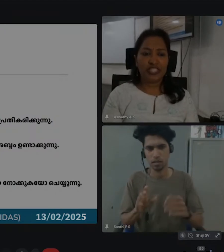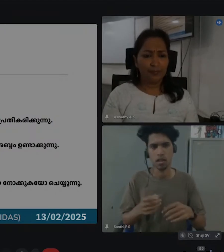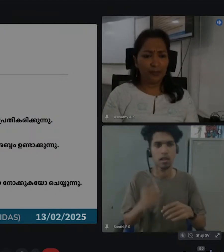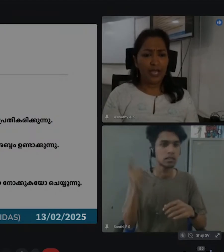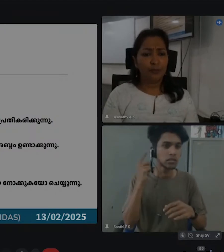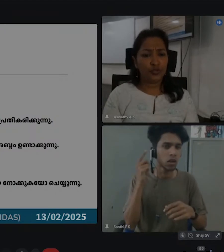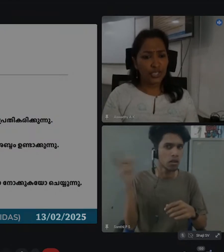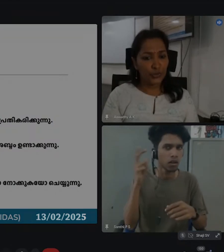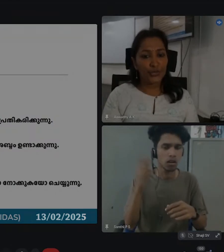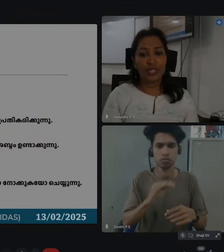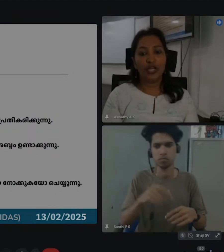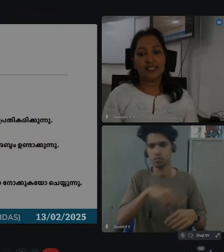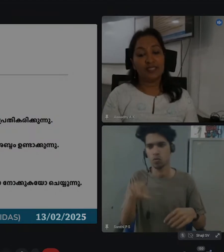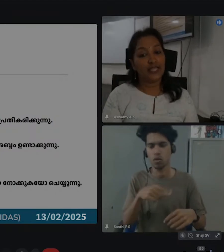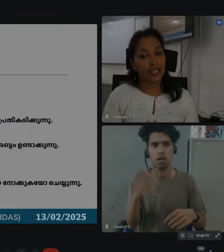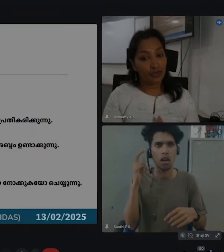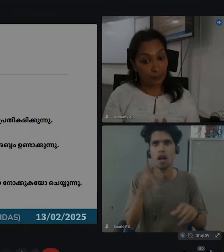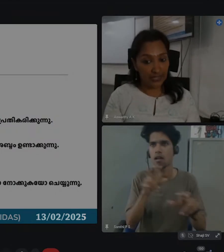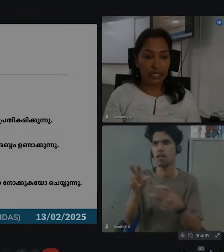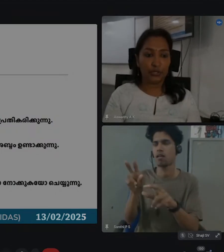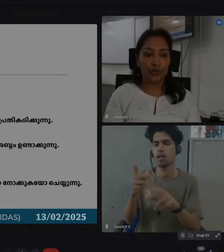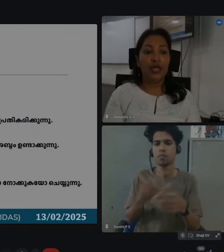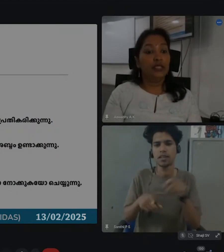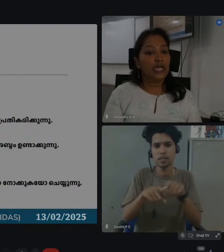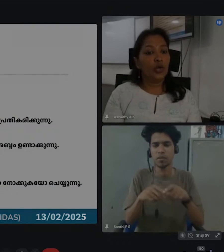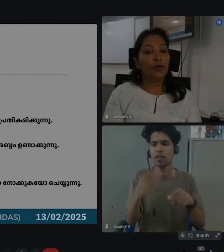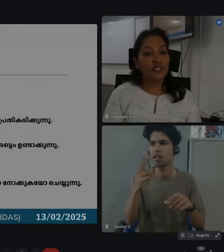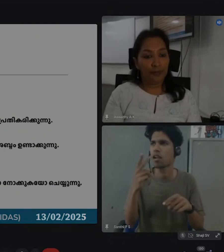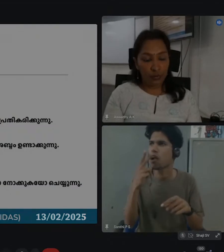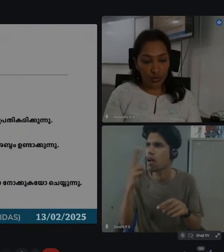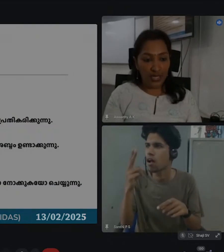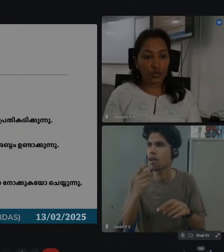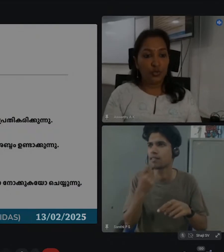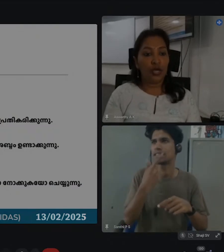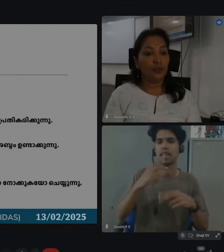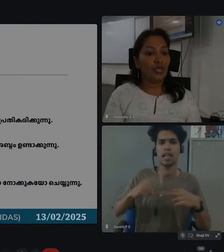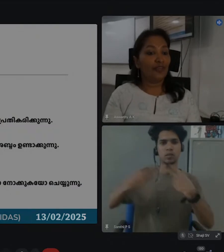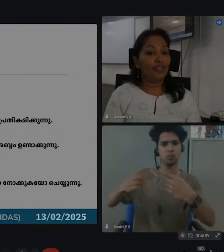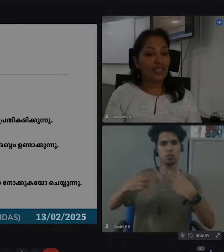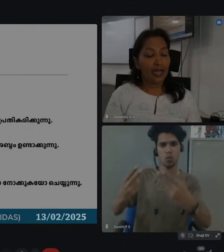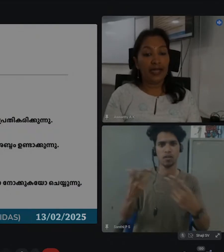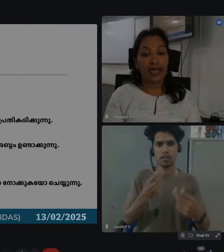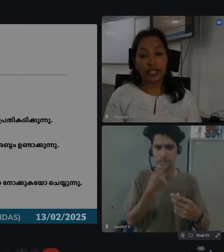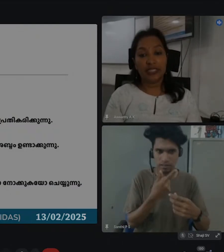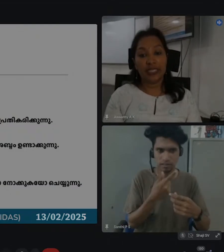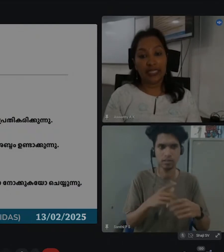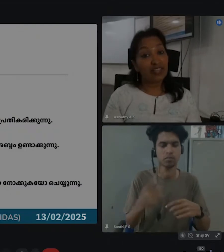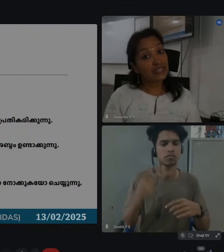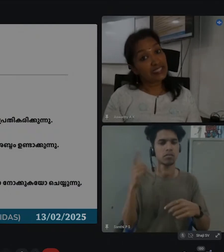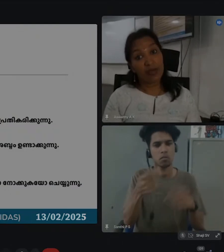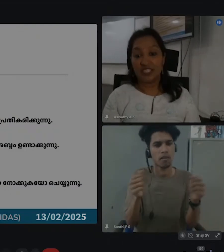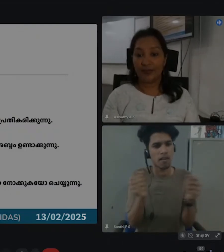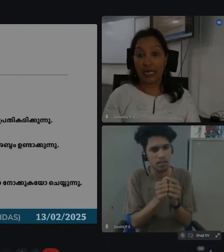തുടങ്ങുന്നു. നിശബ്ദമായോ പുഞ്ചിരിയോടെയോ നിങ്ങളുടെ സംസാരത്തിന് അവർ പ്രതികരിക്കുന്നു. നിങ്ങളോടൊപ്പം ശബ്ദം ഉണ്ടാക്കുന്നു. അതുപോലെ അവരുടെ വികാരങ്ങളെ അറിയിക്കുന്ന